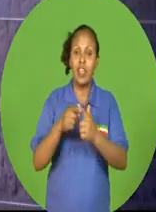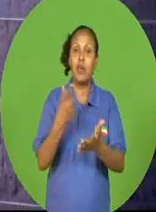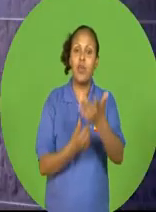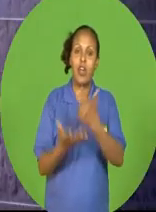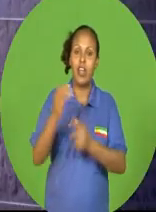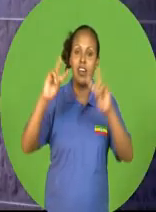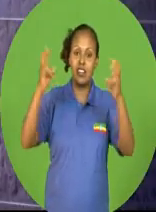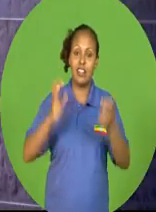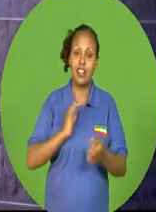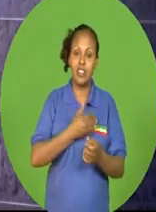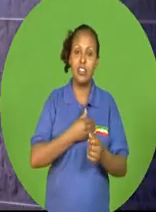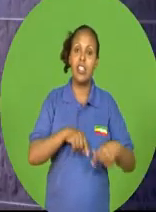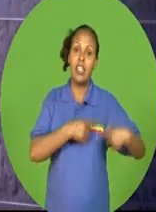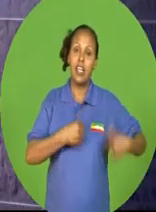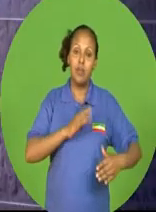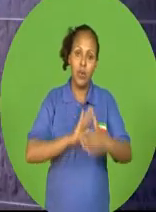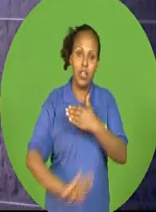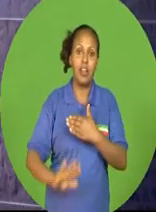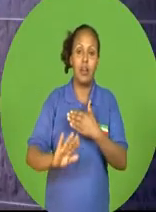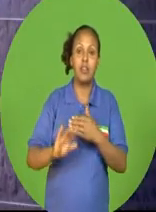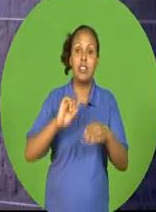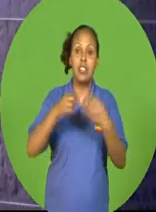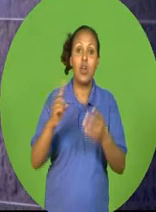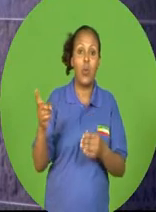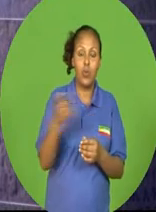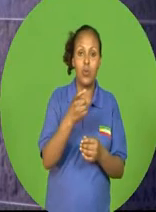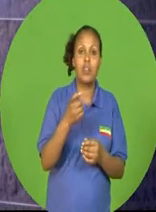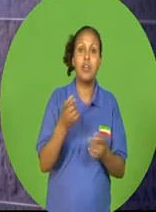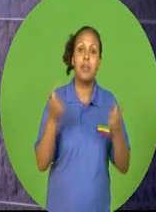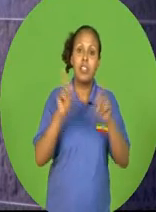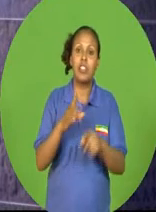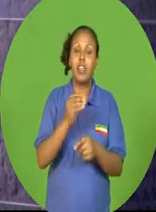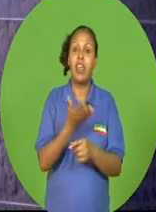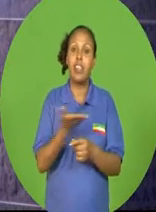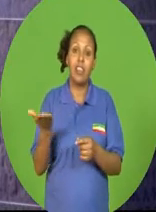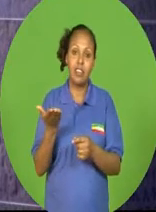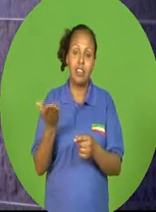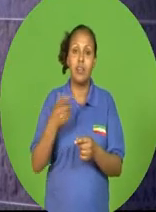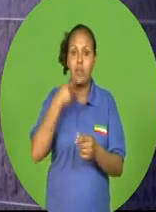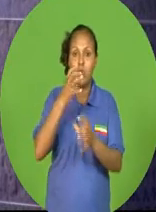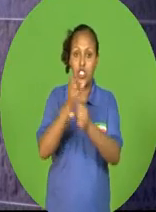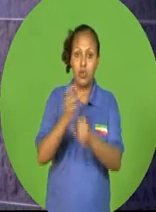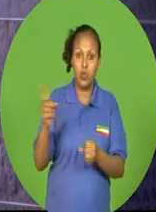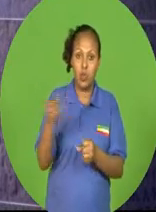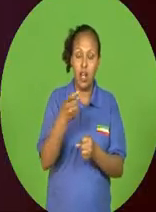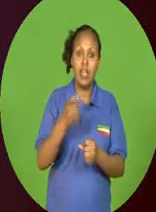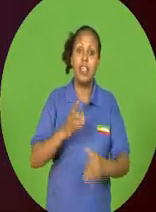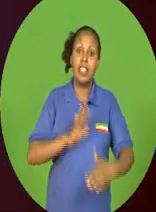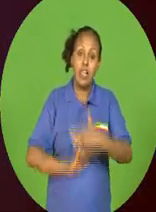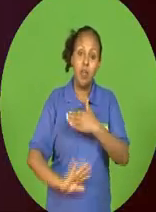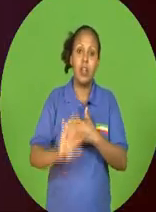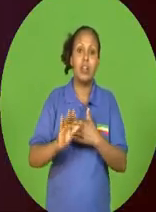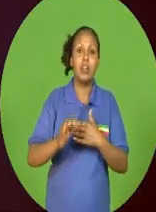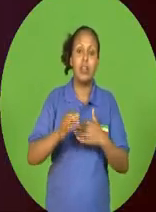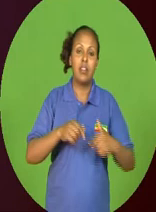ሁለተኛው የመወያያ ርዕሳችን የልብ ወለድ አላባውያን ስለሆኑት መቼትና ጭብጥ ይሆናል።